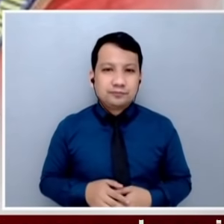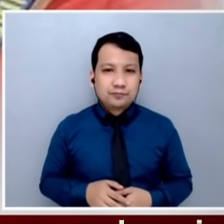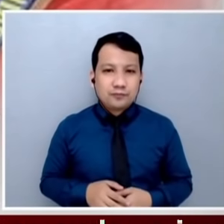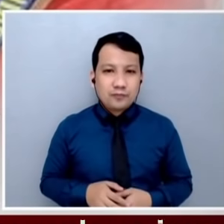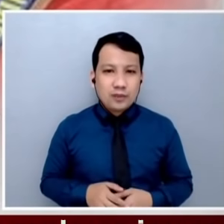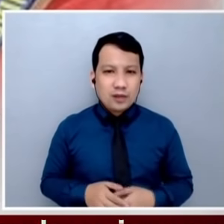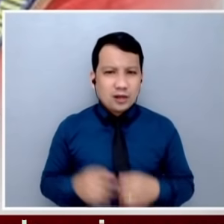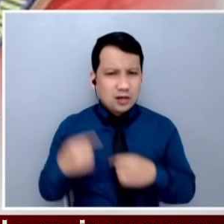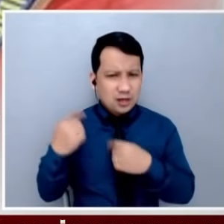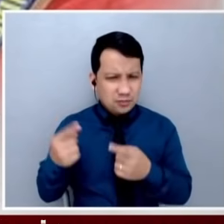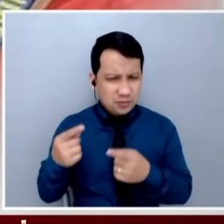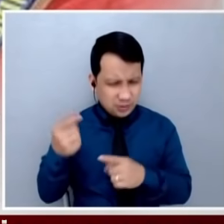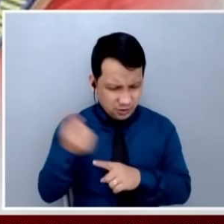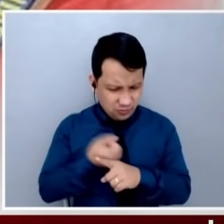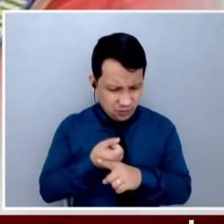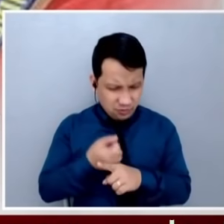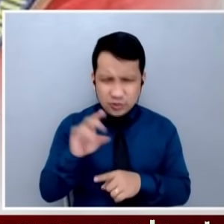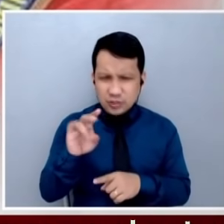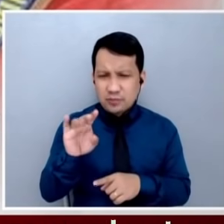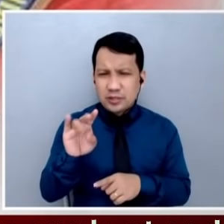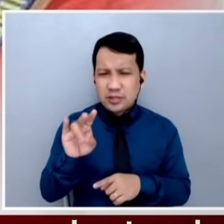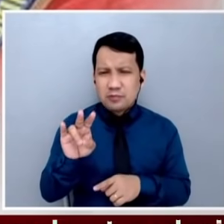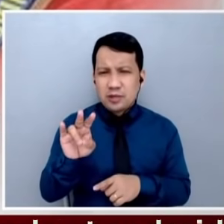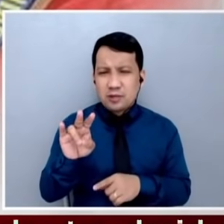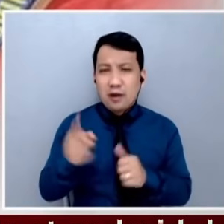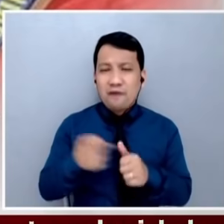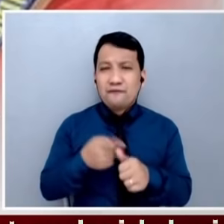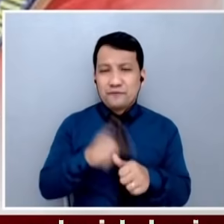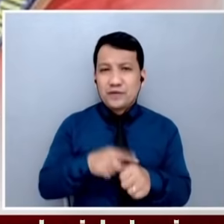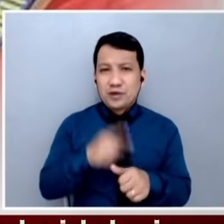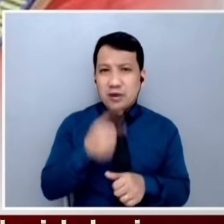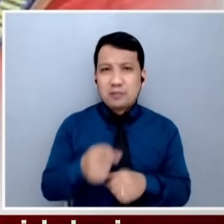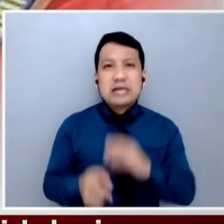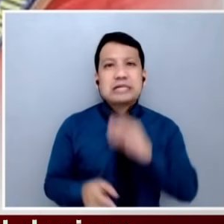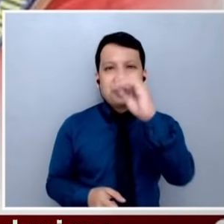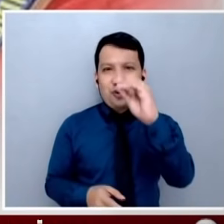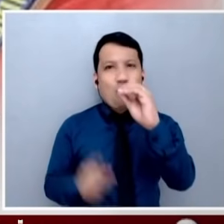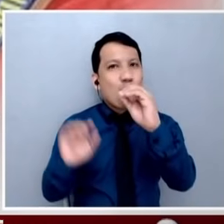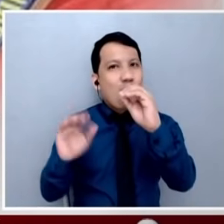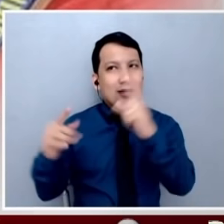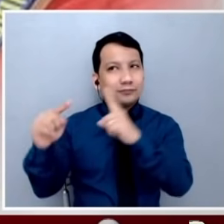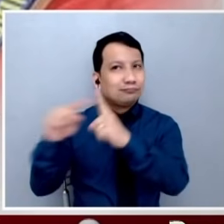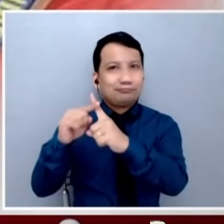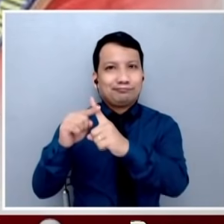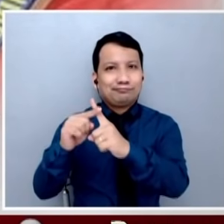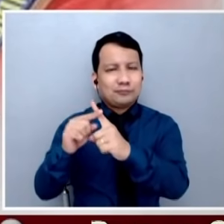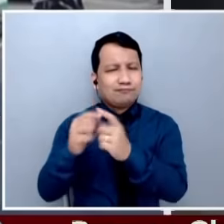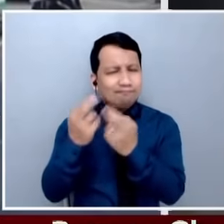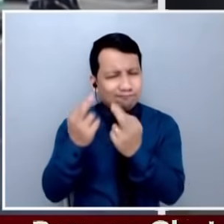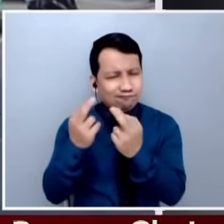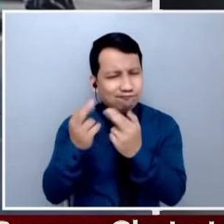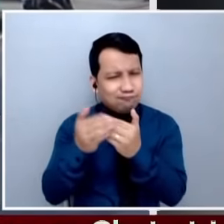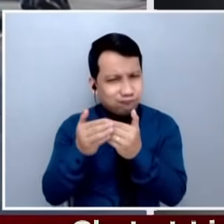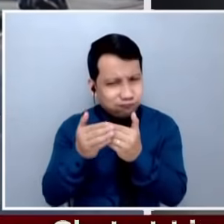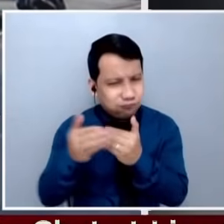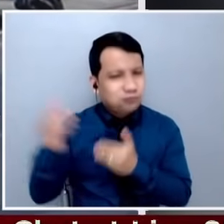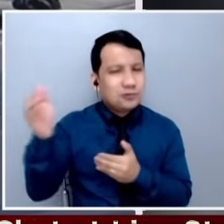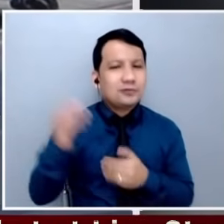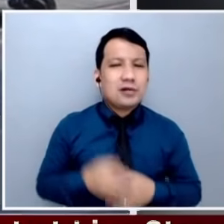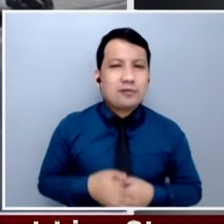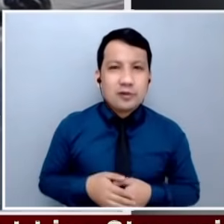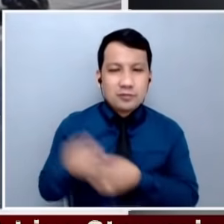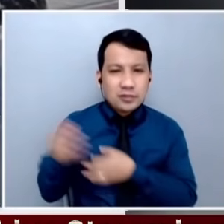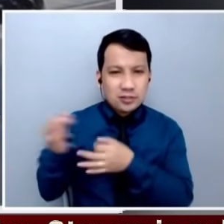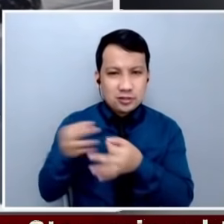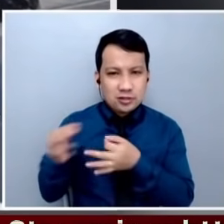September 17, ito yung first time na nag-zero po kami. Sana po magtuloy-tuloy na po. Paliwanag ni